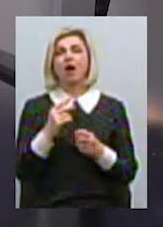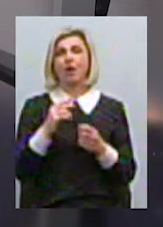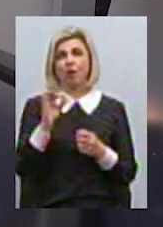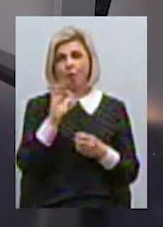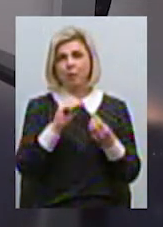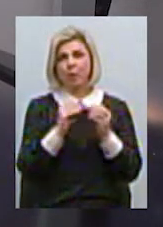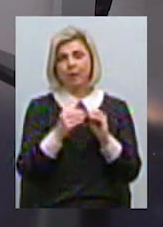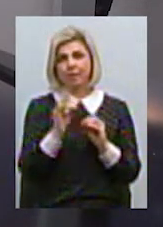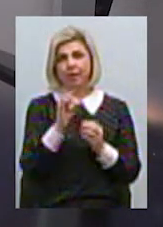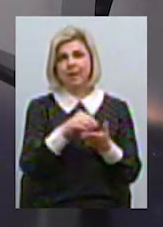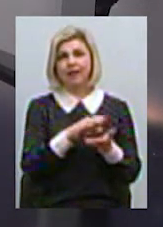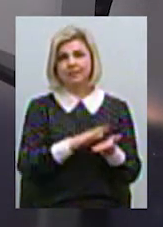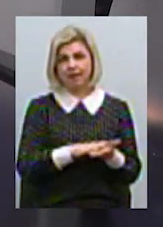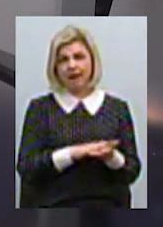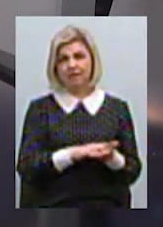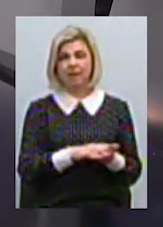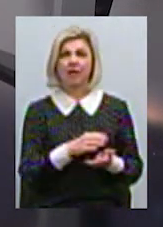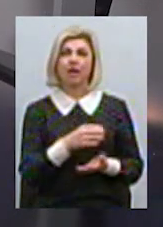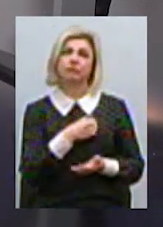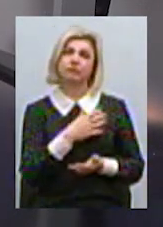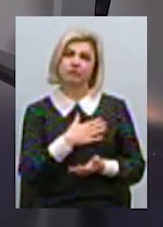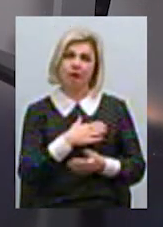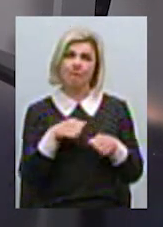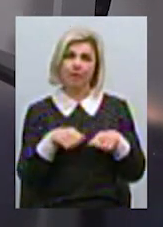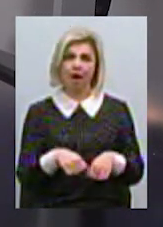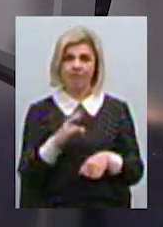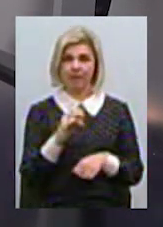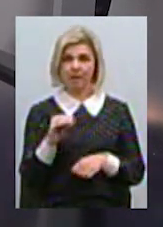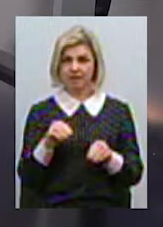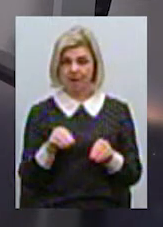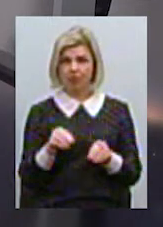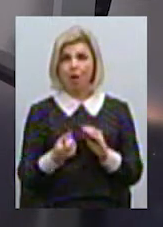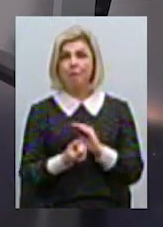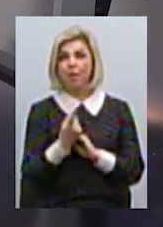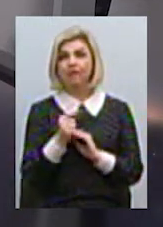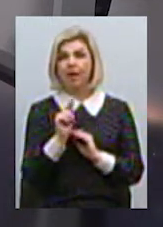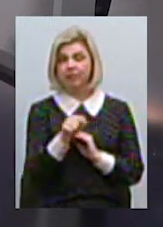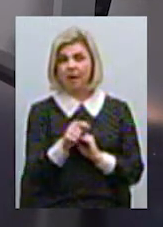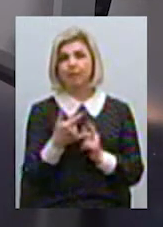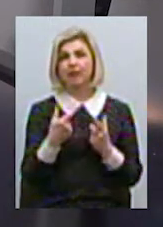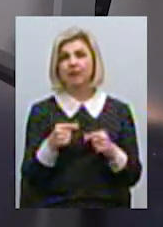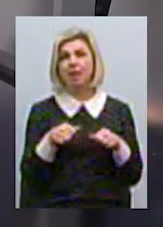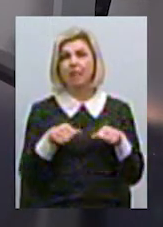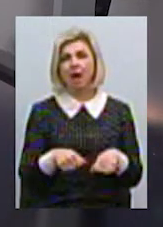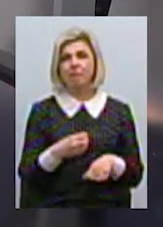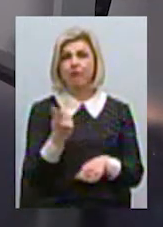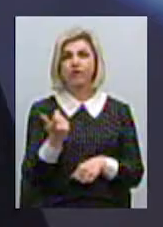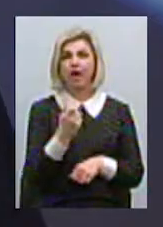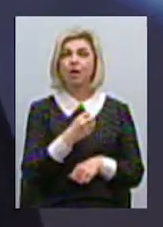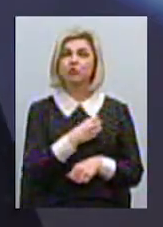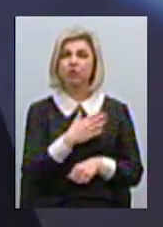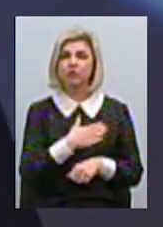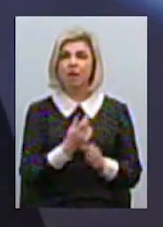реєстрації речових прав на землю. Ну, вони, як правило, виникають там, де право власності виникло